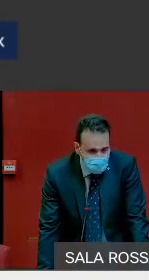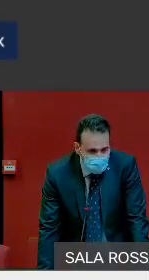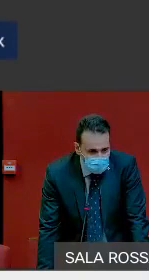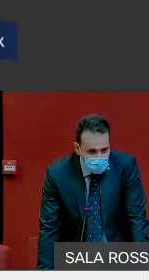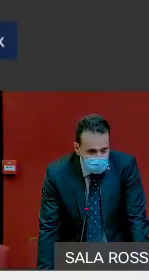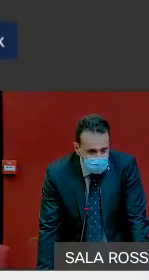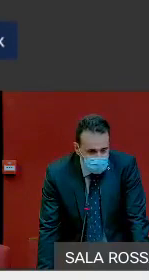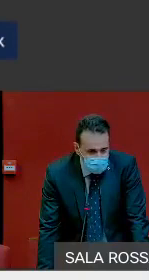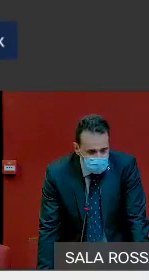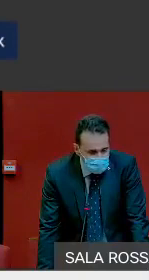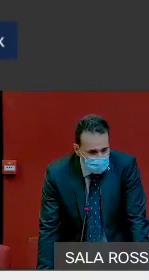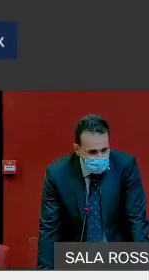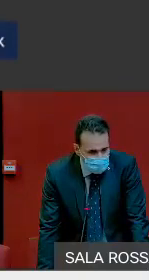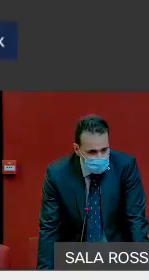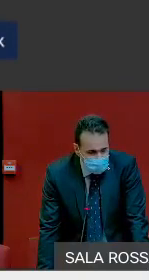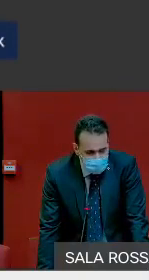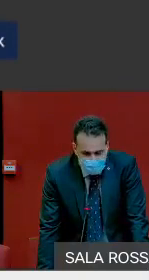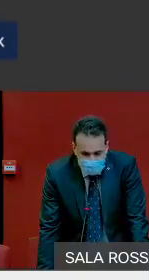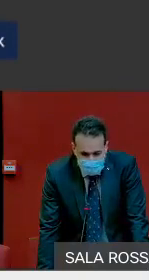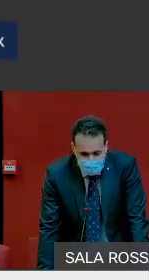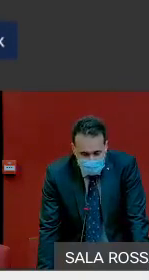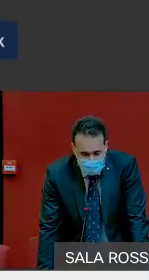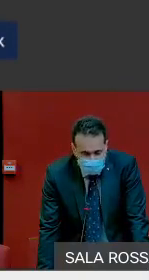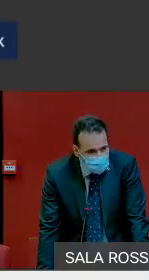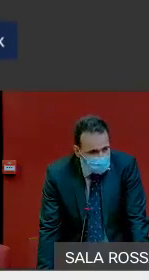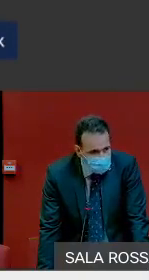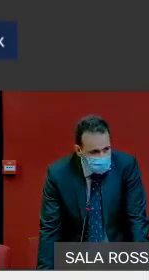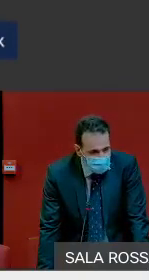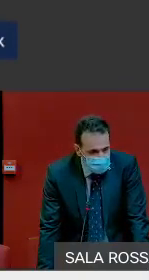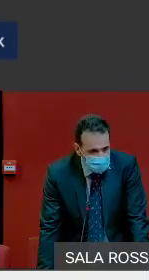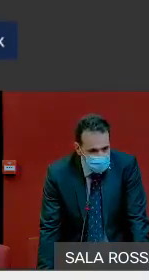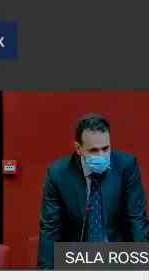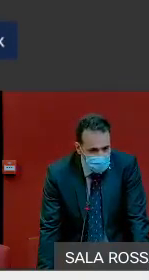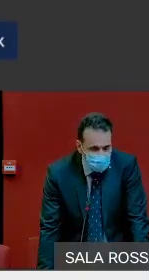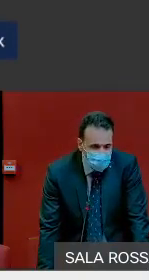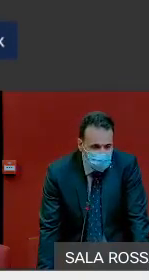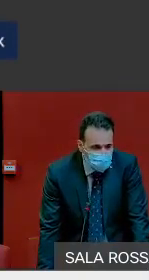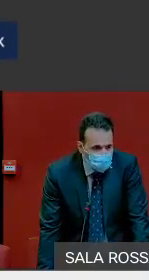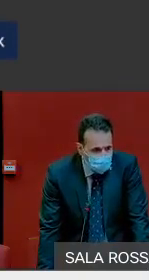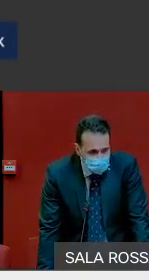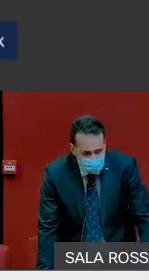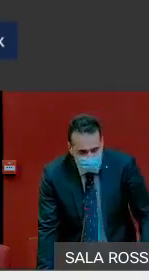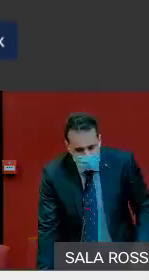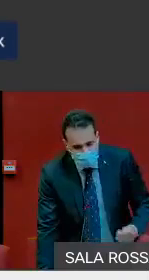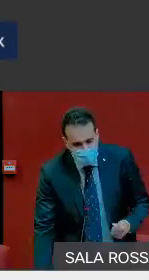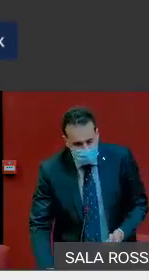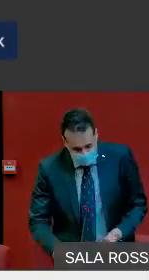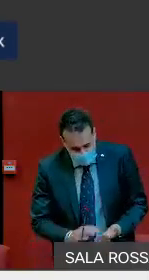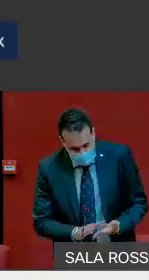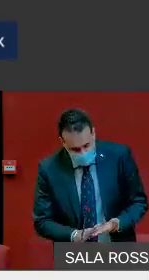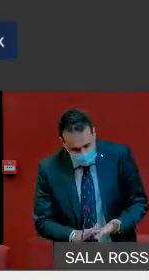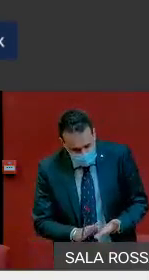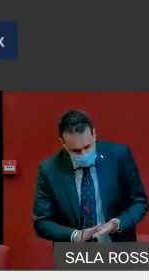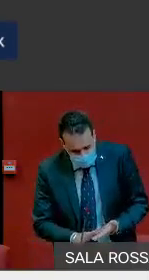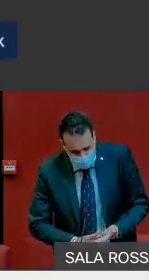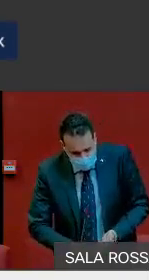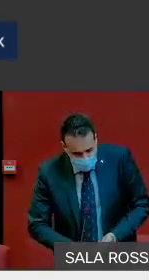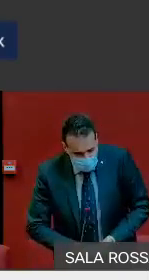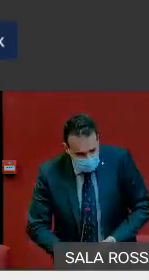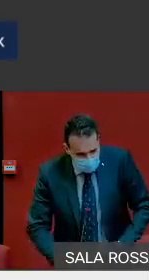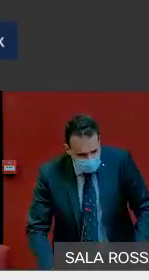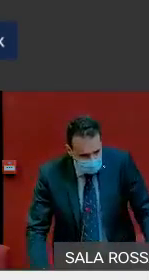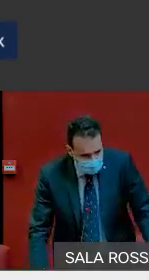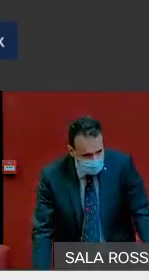cercare appunto che di risolvere questa assunzione diciamo di responsabilità visto che come ha detto ben lei abbiamo già perso i